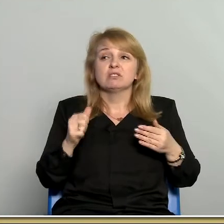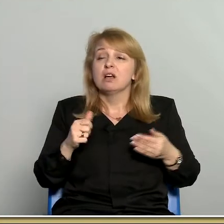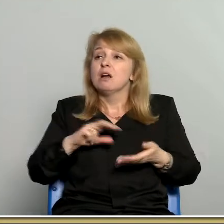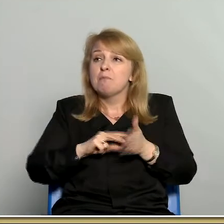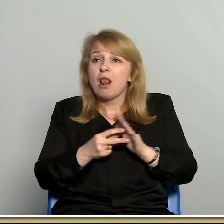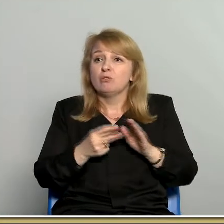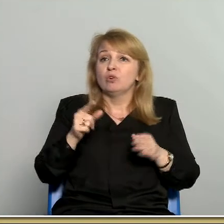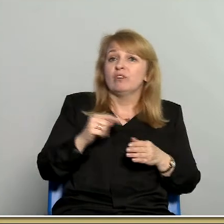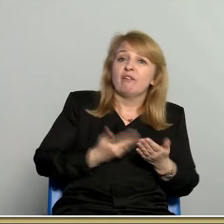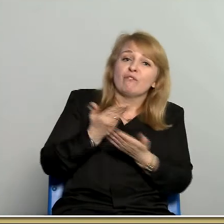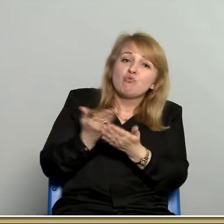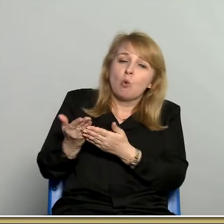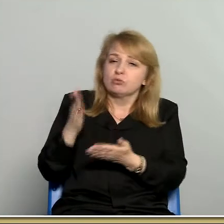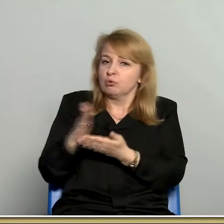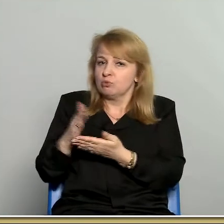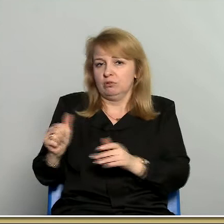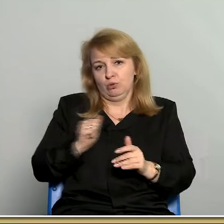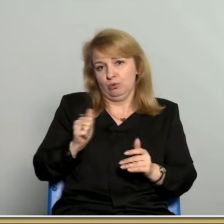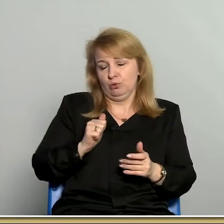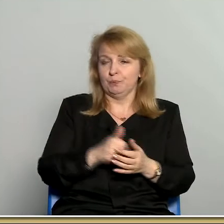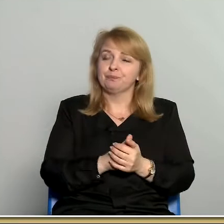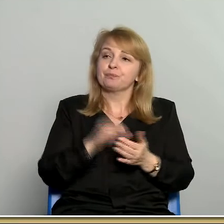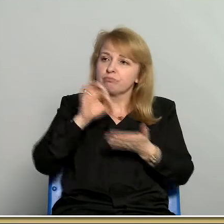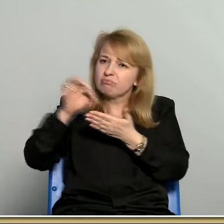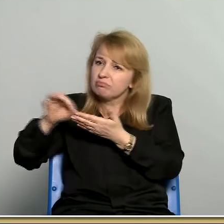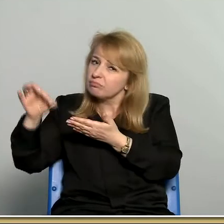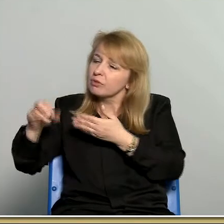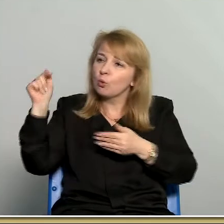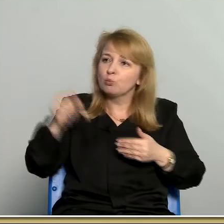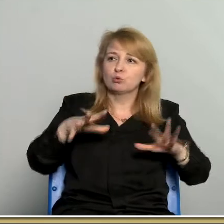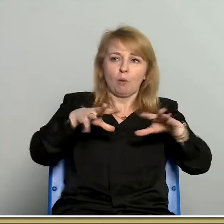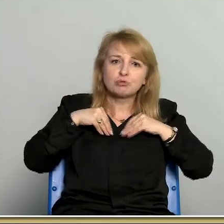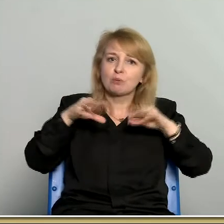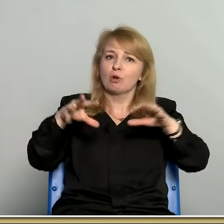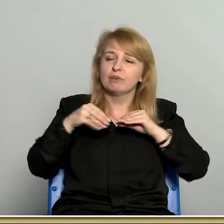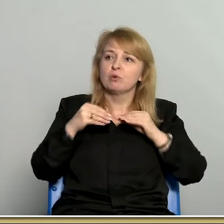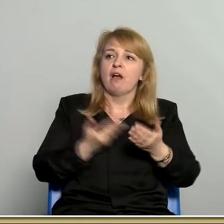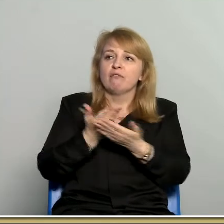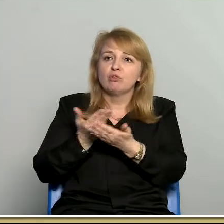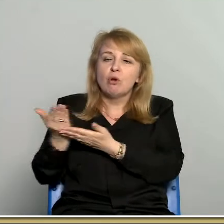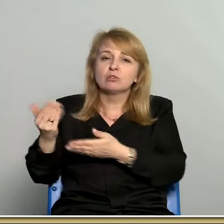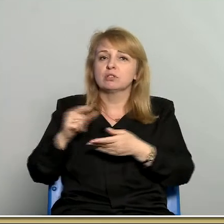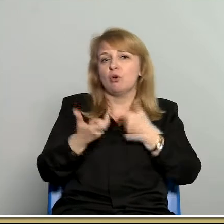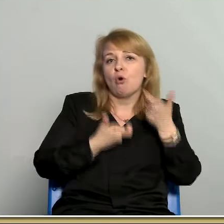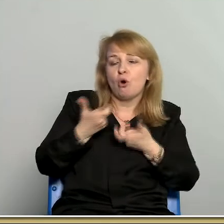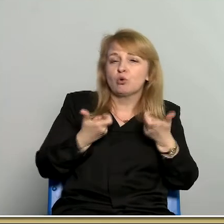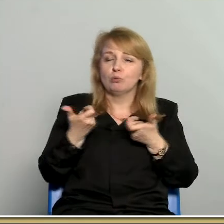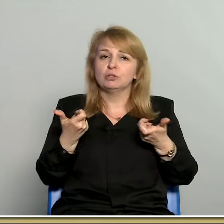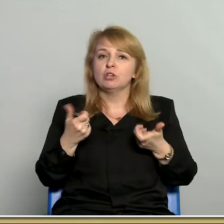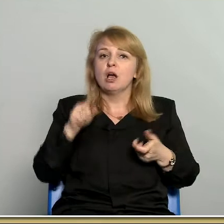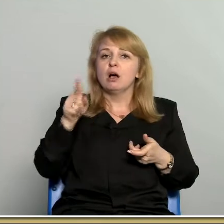też wnioski przygotować. My sukcesywnie będziemy przyjmować zarówno części dotyczące